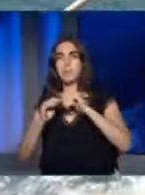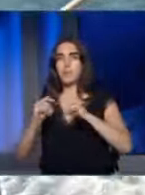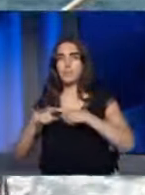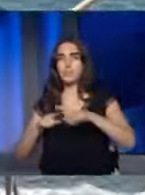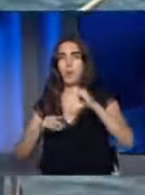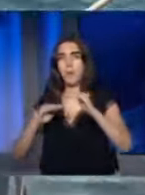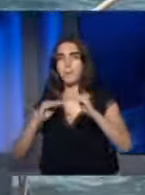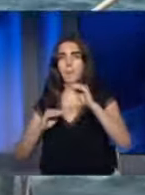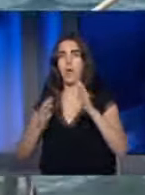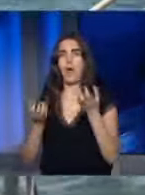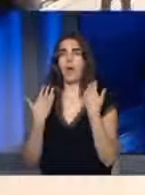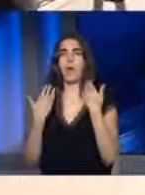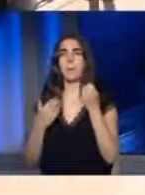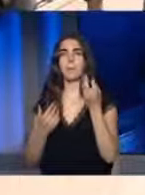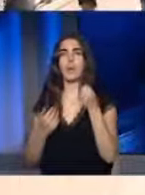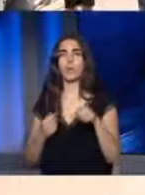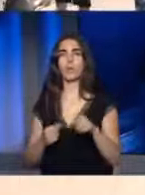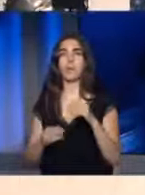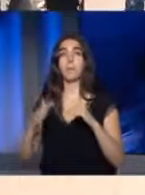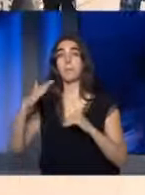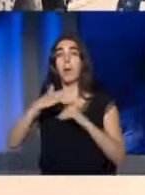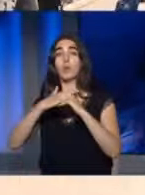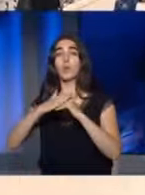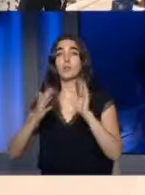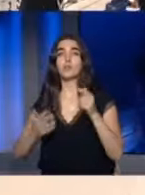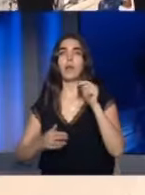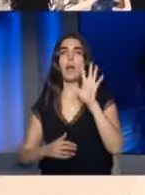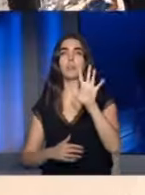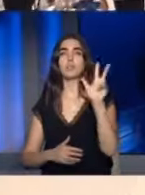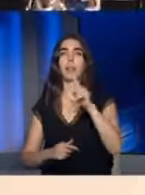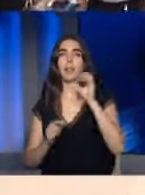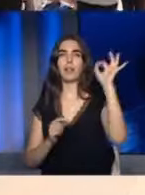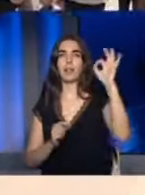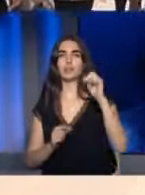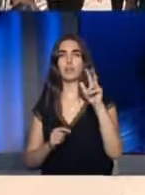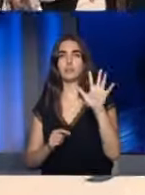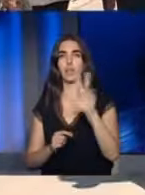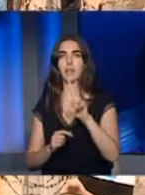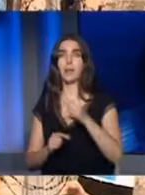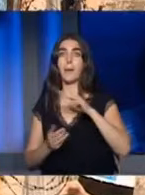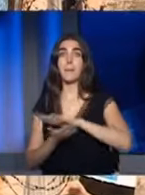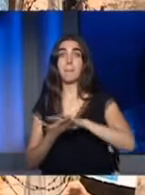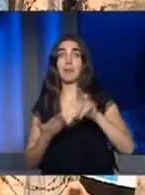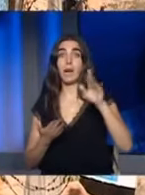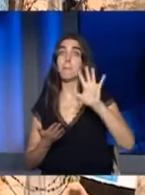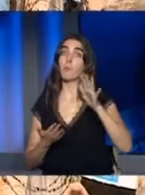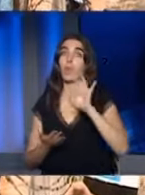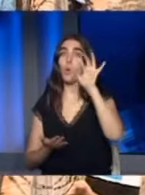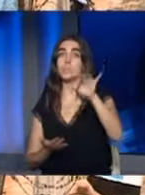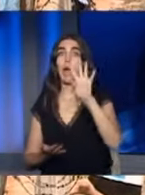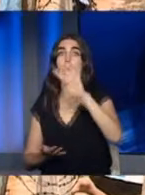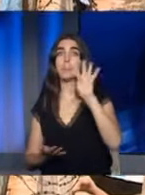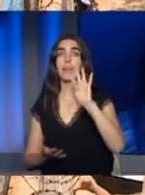حراره قياسيه غدا رح ترتفع درجات الحراره في بيروت لحدود 35 درجه في البقاع ممكن توصل ل 40 درجه